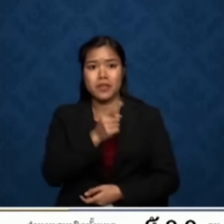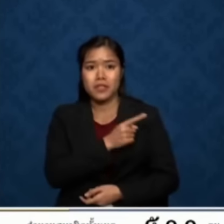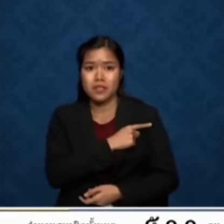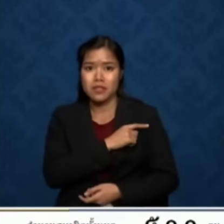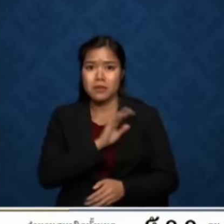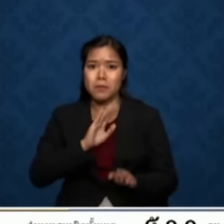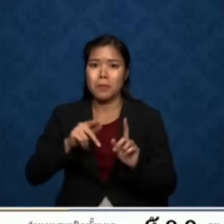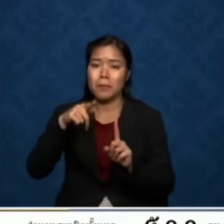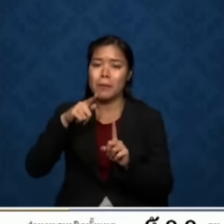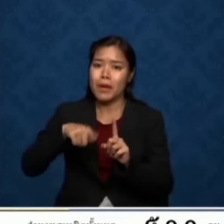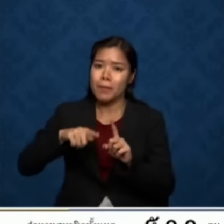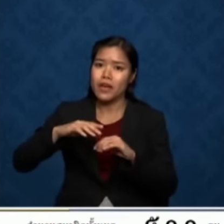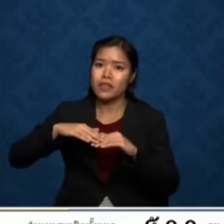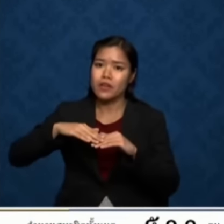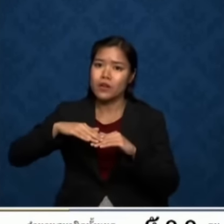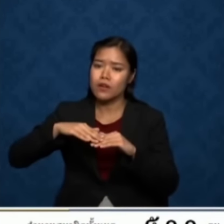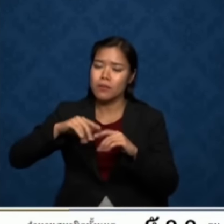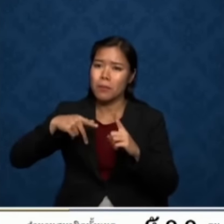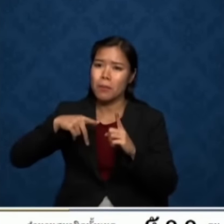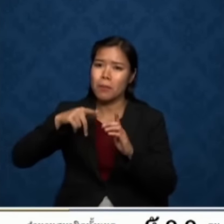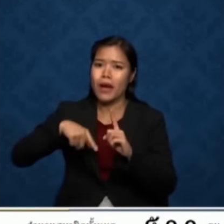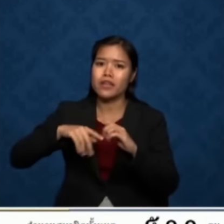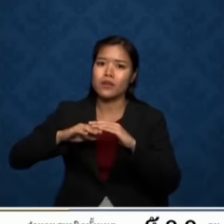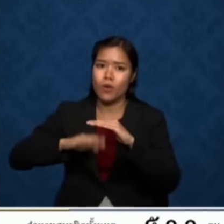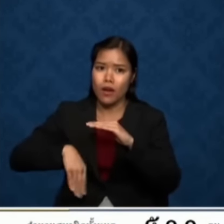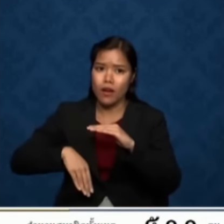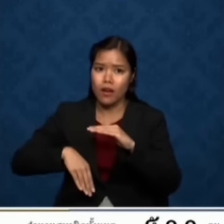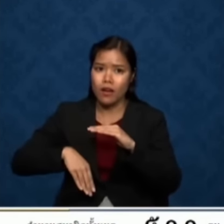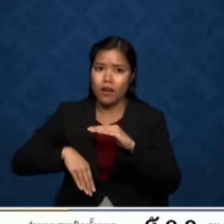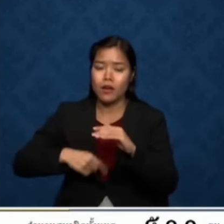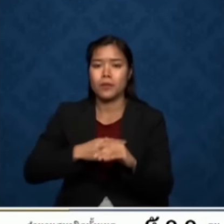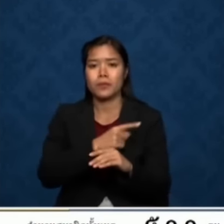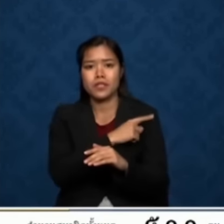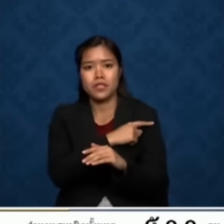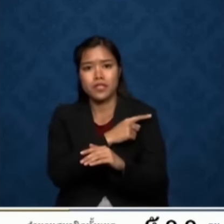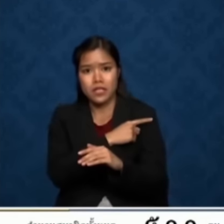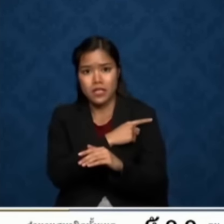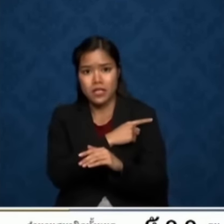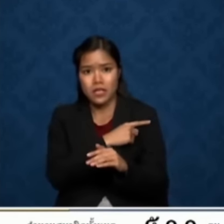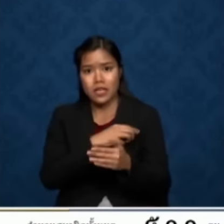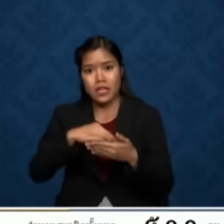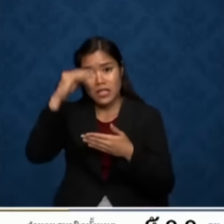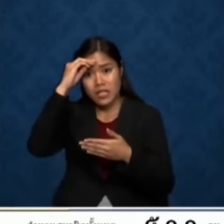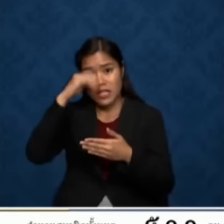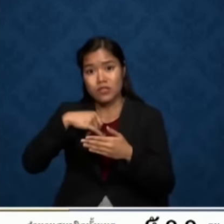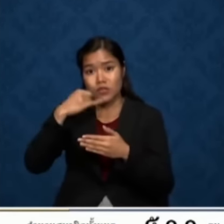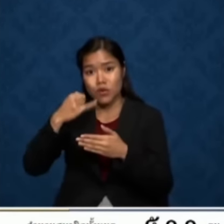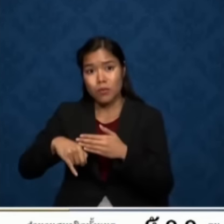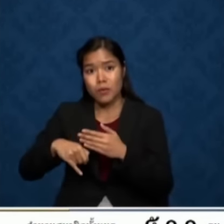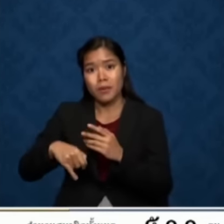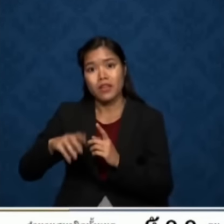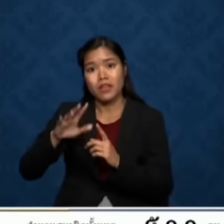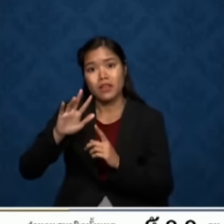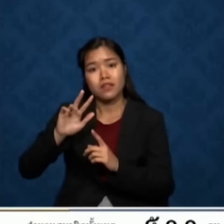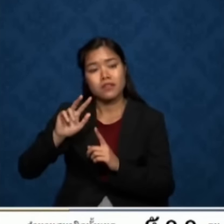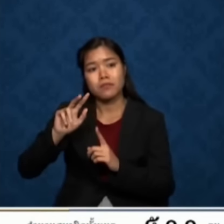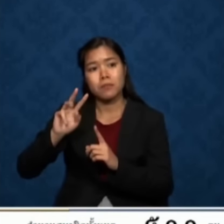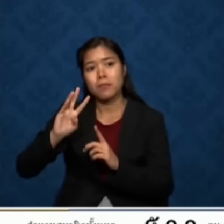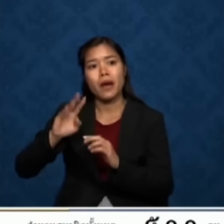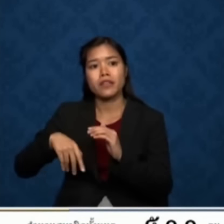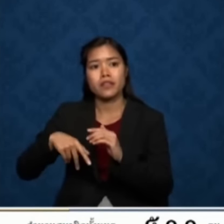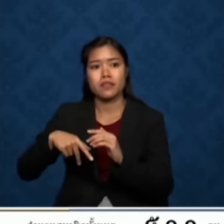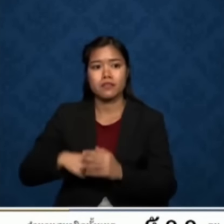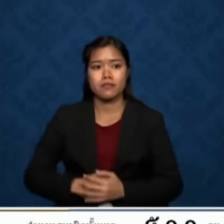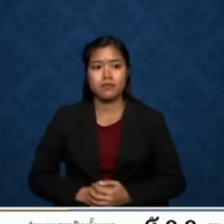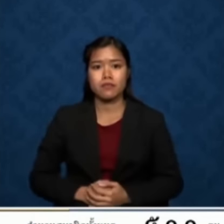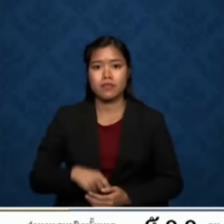ระดับปริญญาตรีประมาณ 6,000 คนนี่คือเรือนจำเป็น